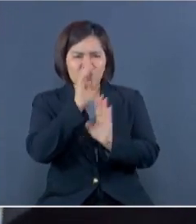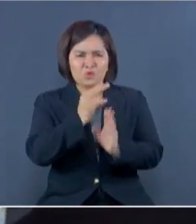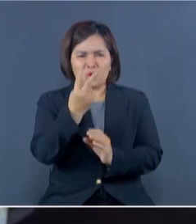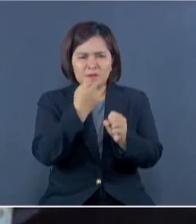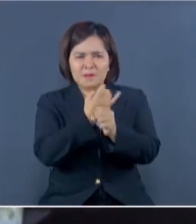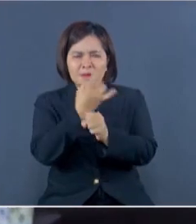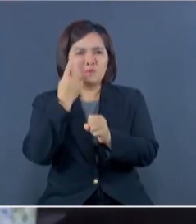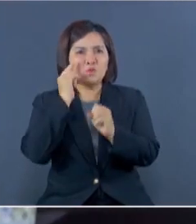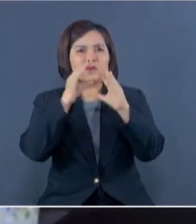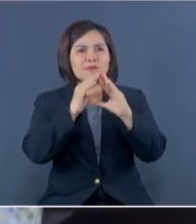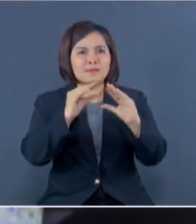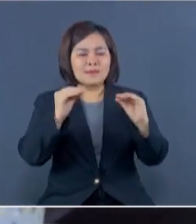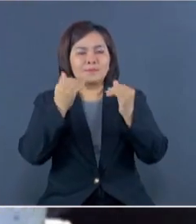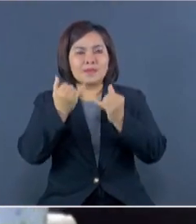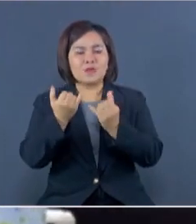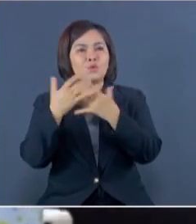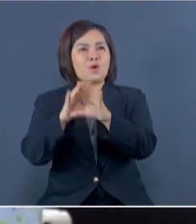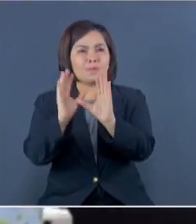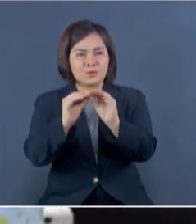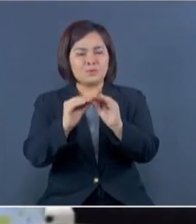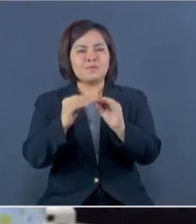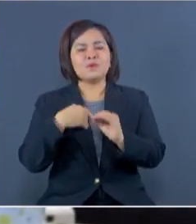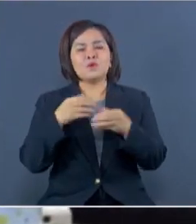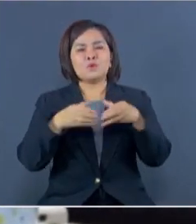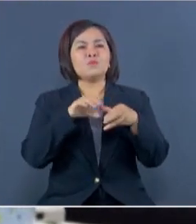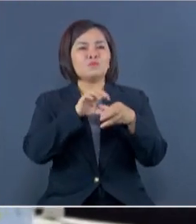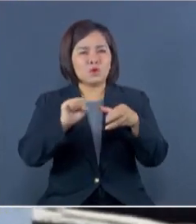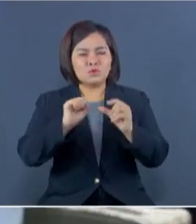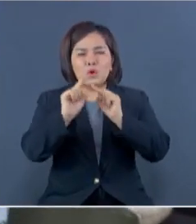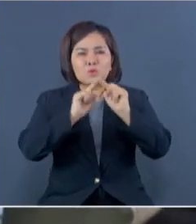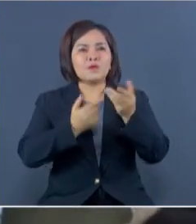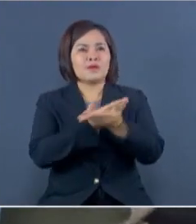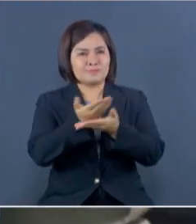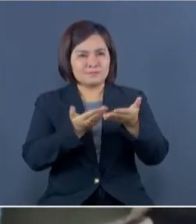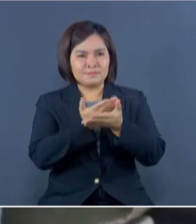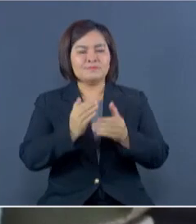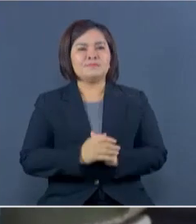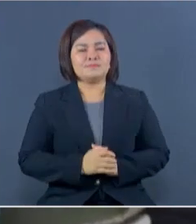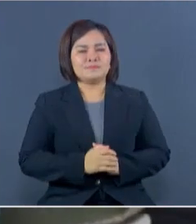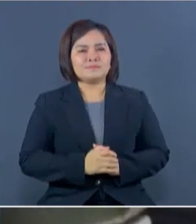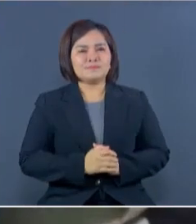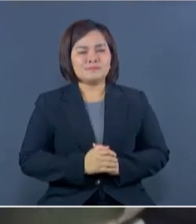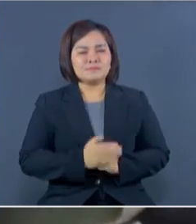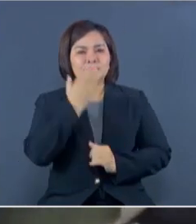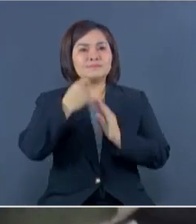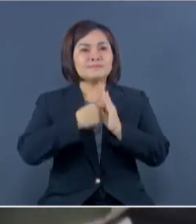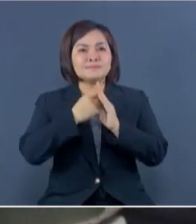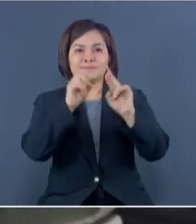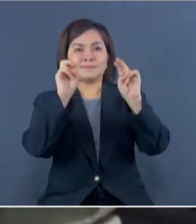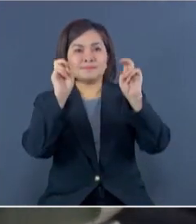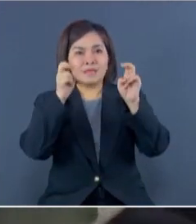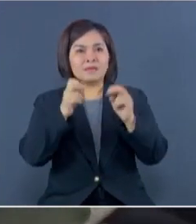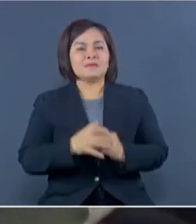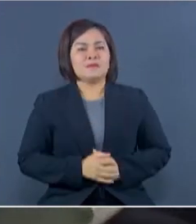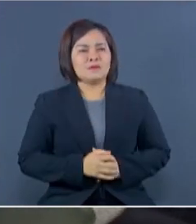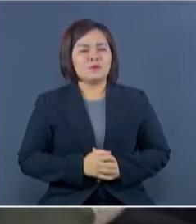ซึ่งก็มีรายงานครับว่าในวงประชุมส.ส.เนี่ยเขามีการหารือกันแล้วก็ประเด็นที่พูดถึงเ